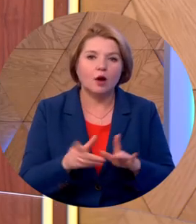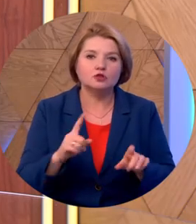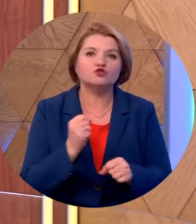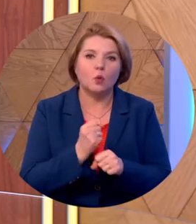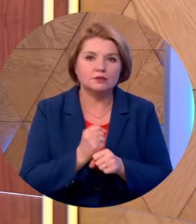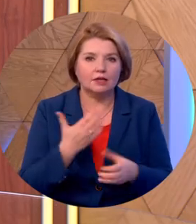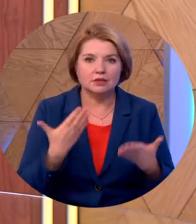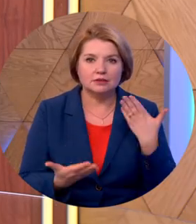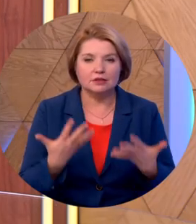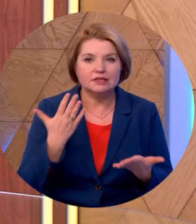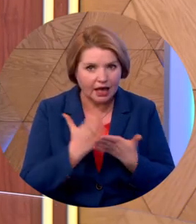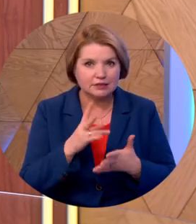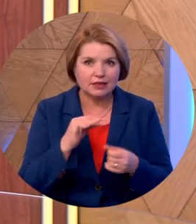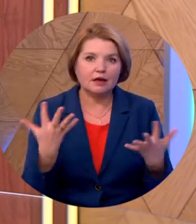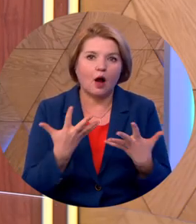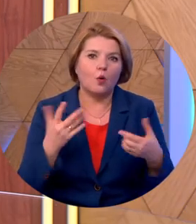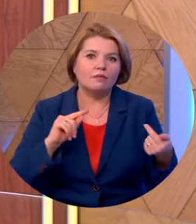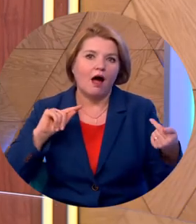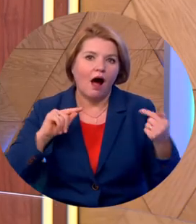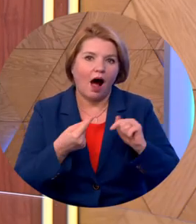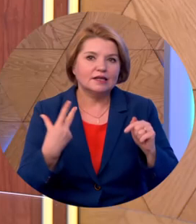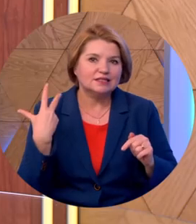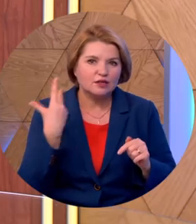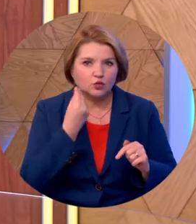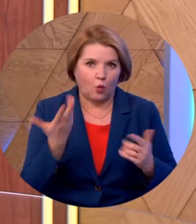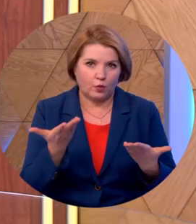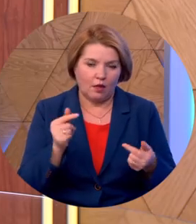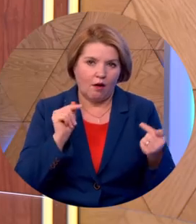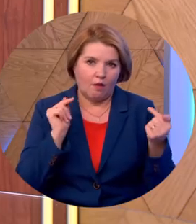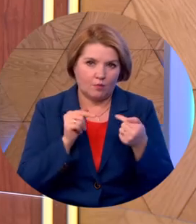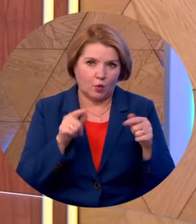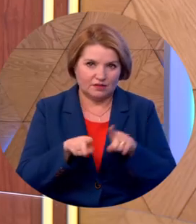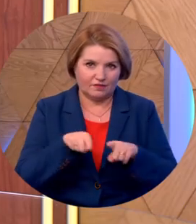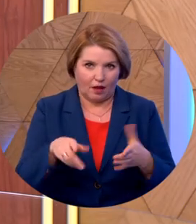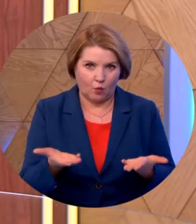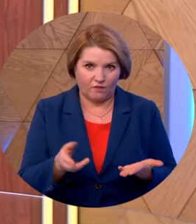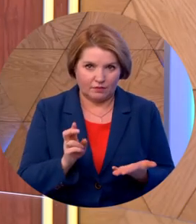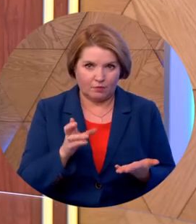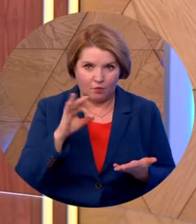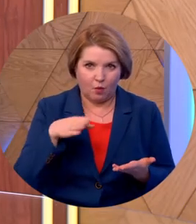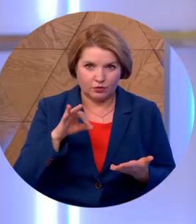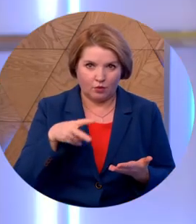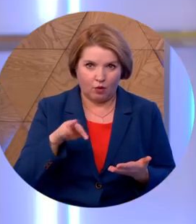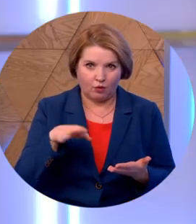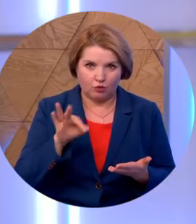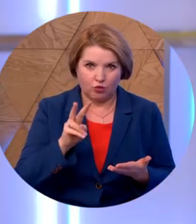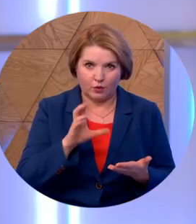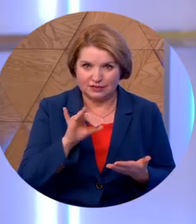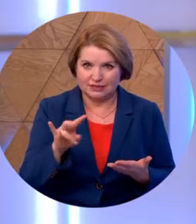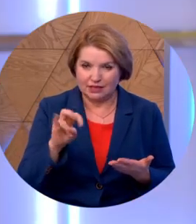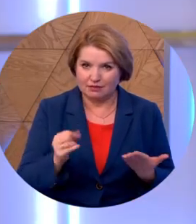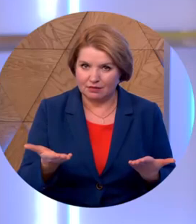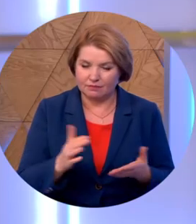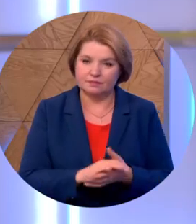какой-то антидог ой антидот против ботл токсина Можно ли как-то вывести смотрите значит